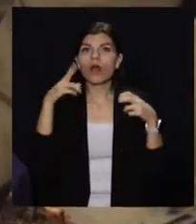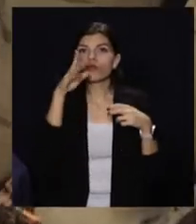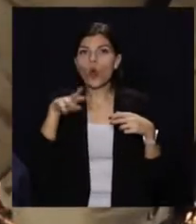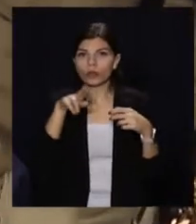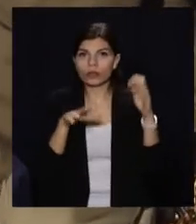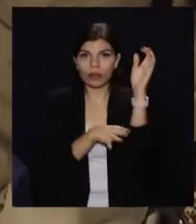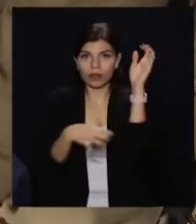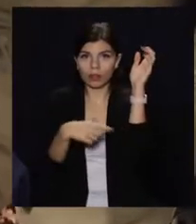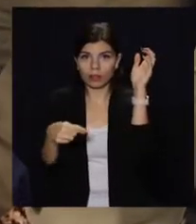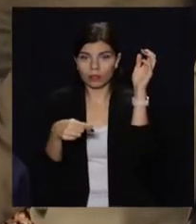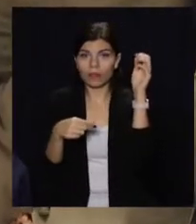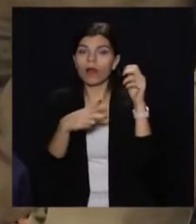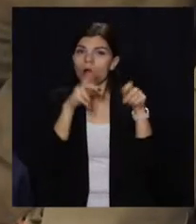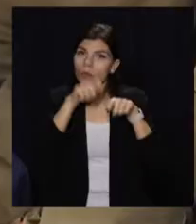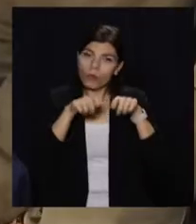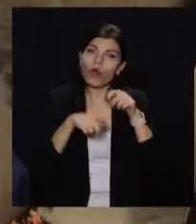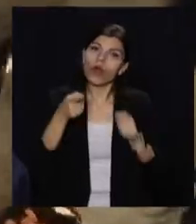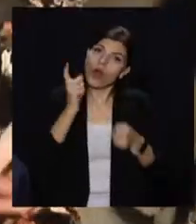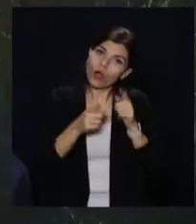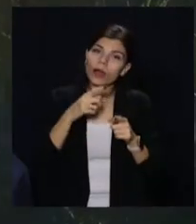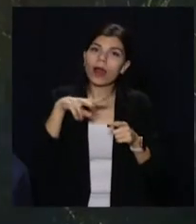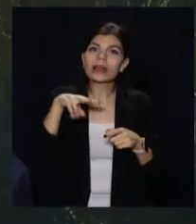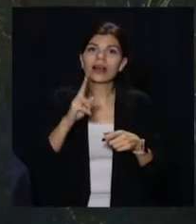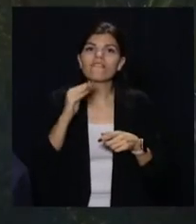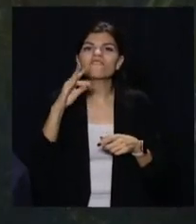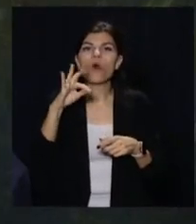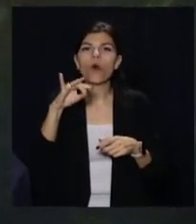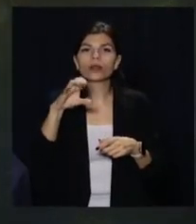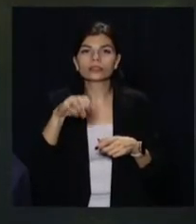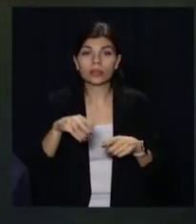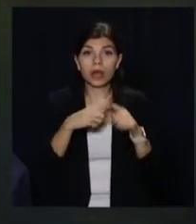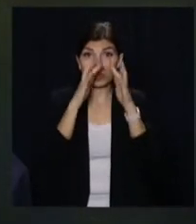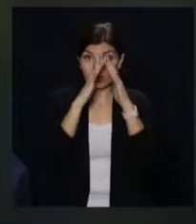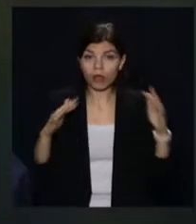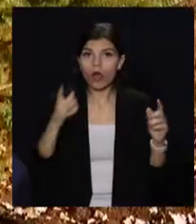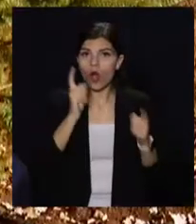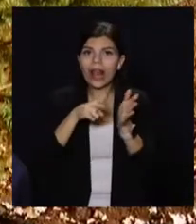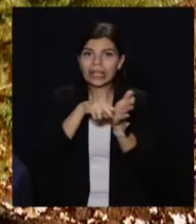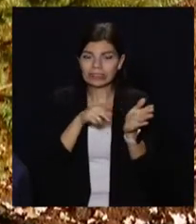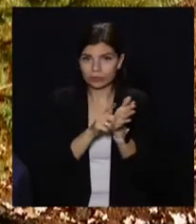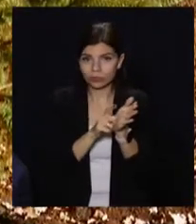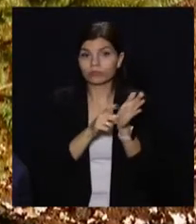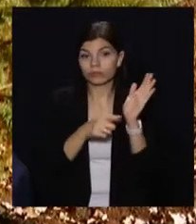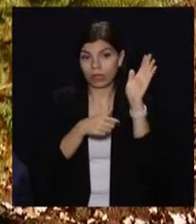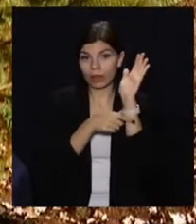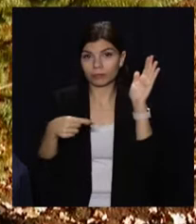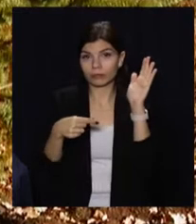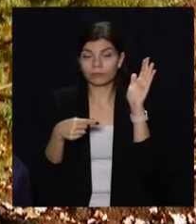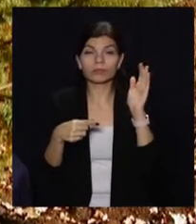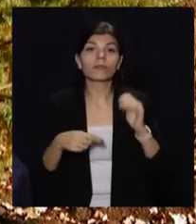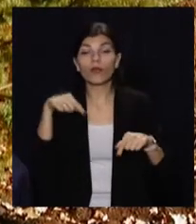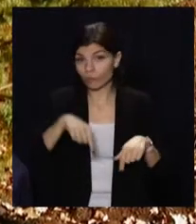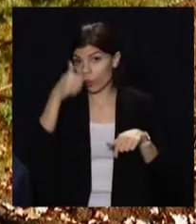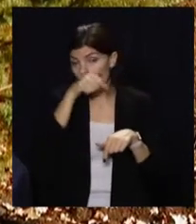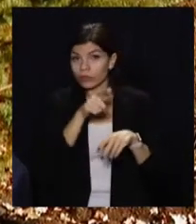номер збірки, можна перевірити легальність дерева на сайті ЛК «Укрфорест». Такі ялинкові розсадники у 10 лісгоспах Дніпропетровщини.